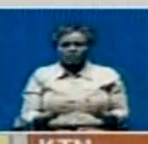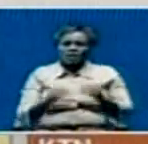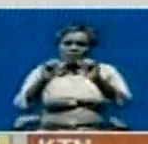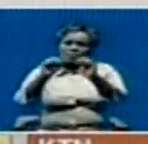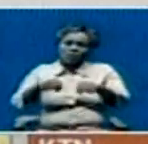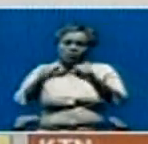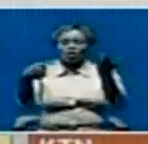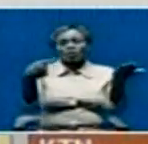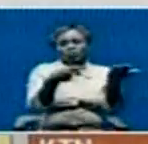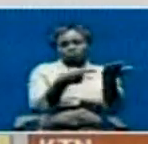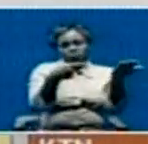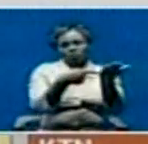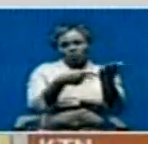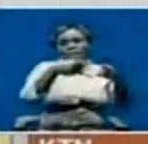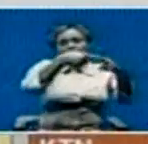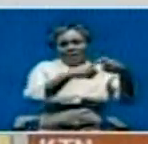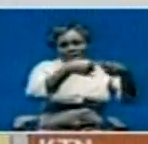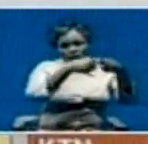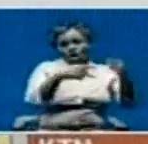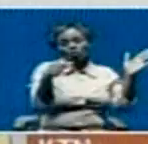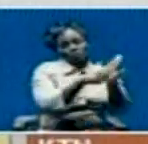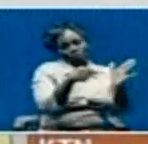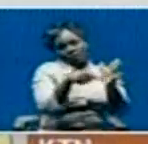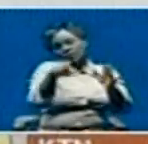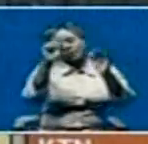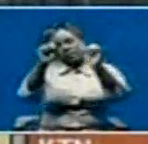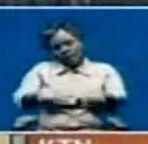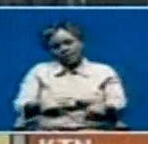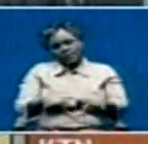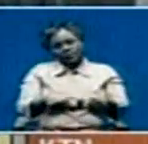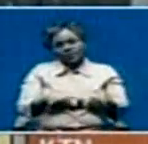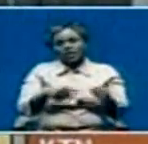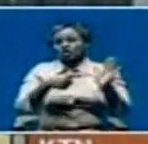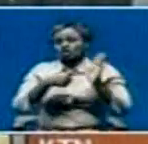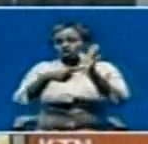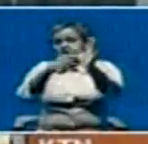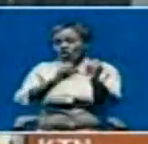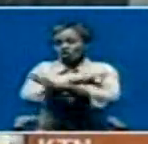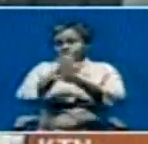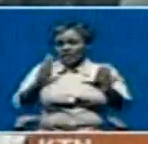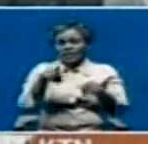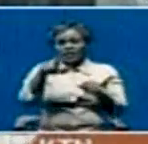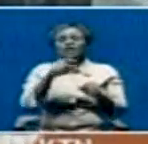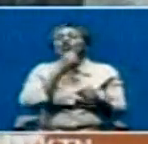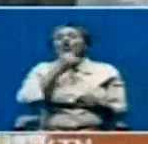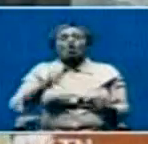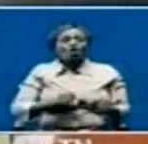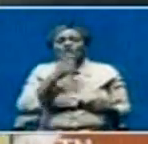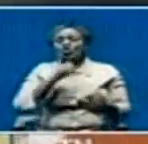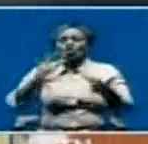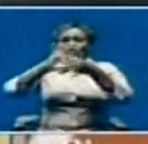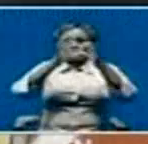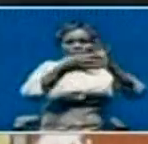kuwa ni mechanical problem that's the case kino wazi ni ukuu wa nyo za karau